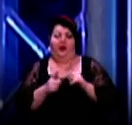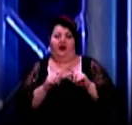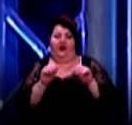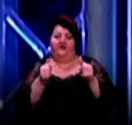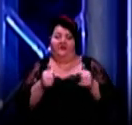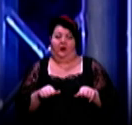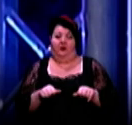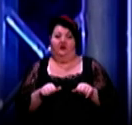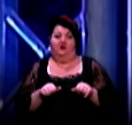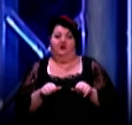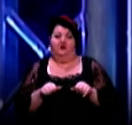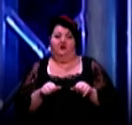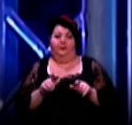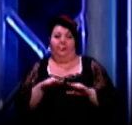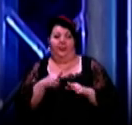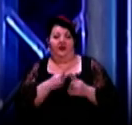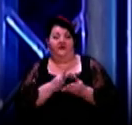от, саме